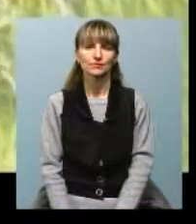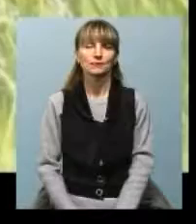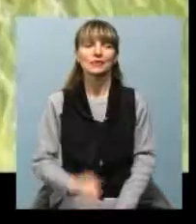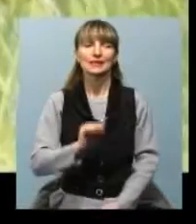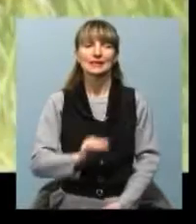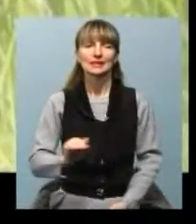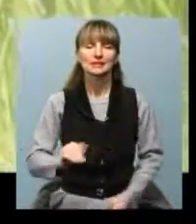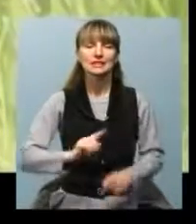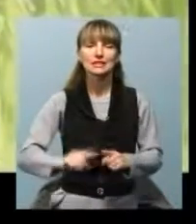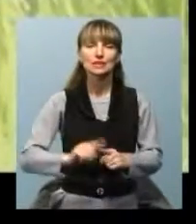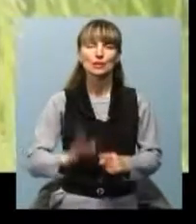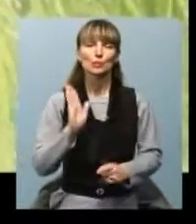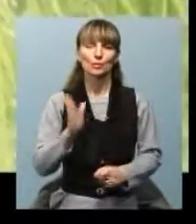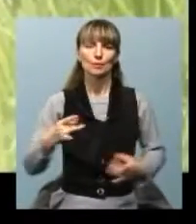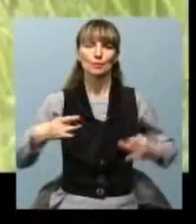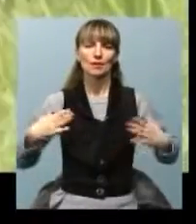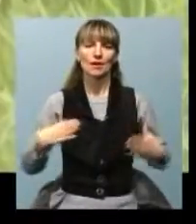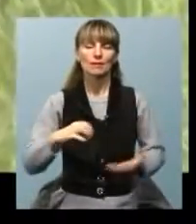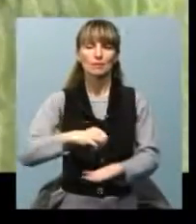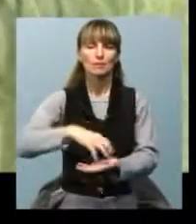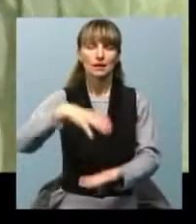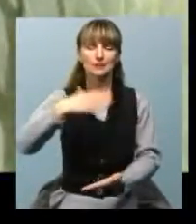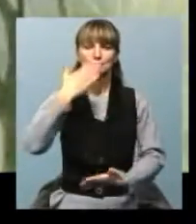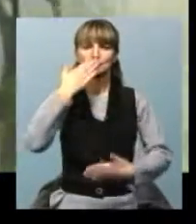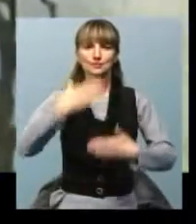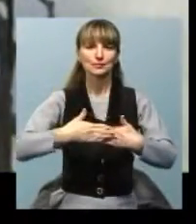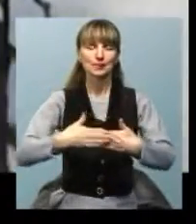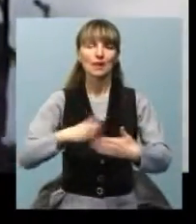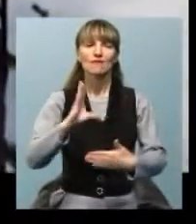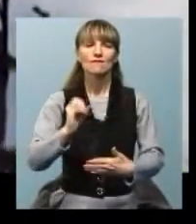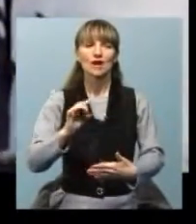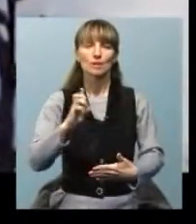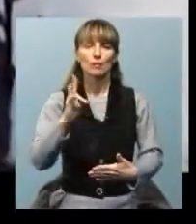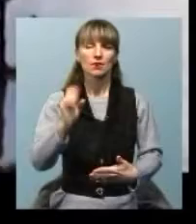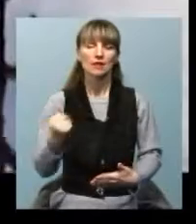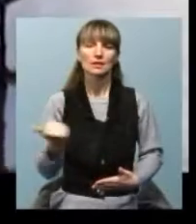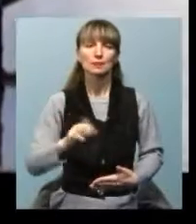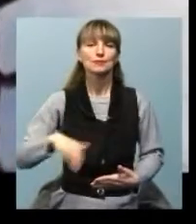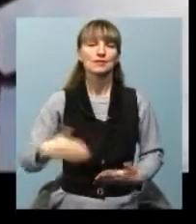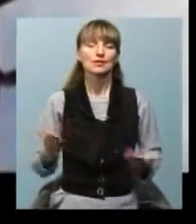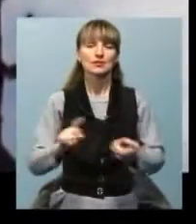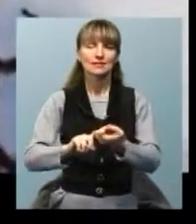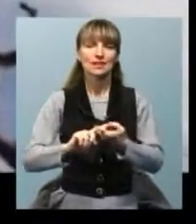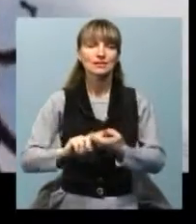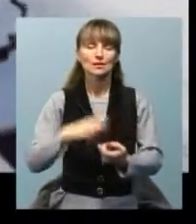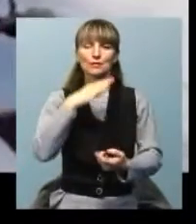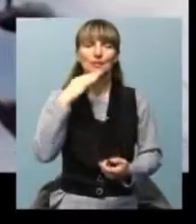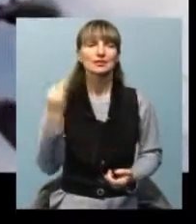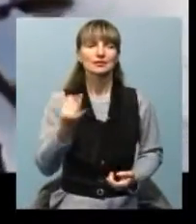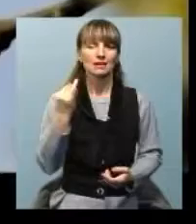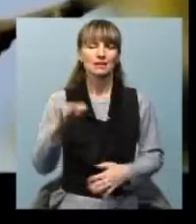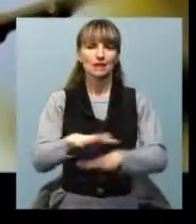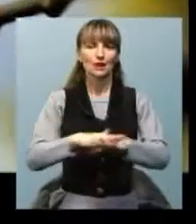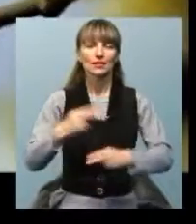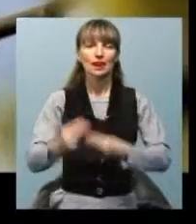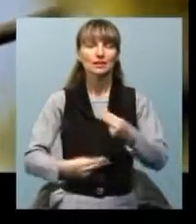Діти, зовсім скоро настає свято Великодня, а передує йому вербна неділя, із якою пов'язано багато цікавих народних